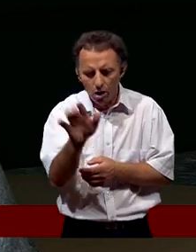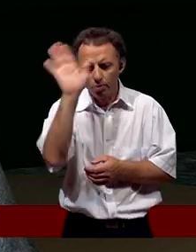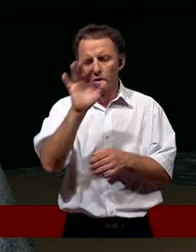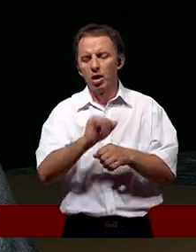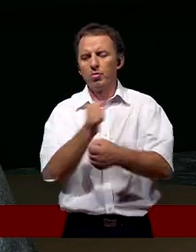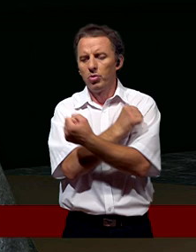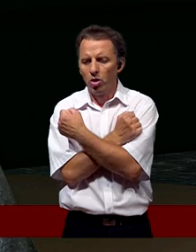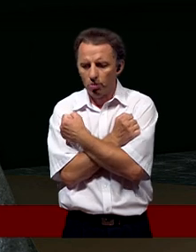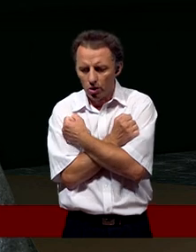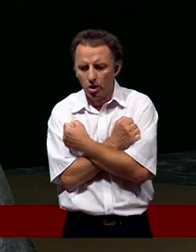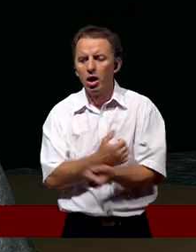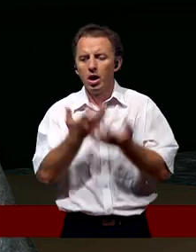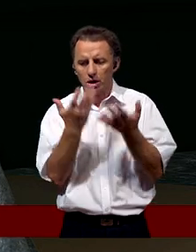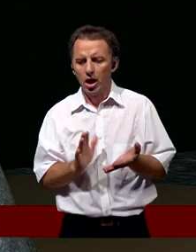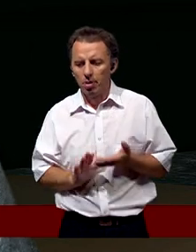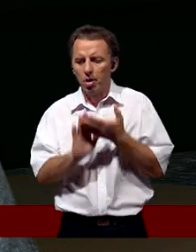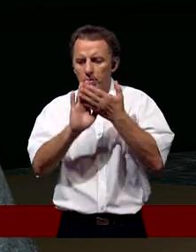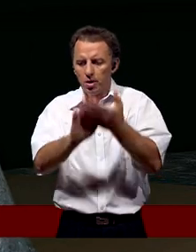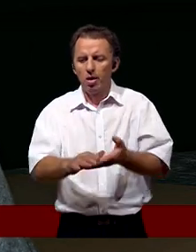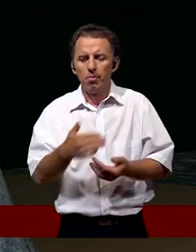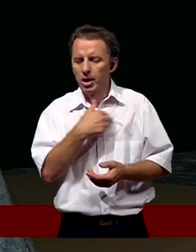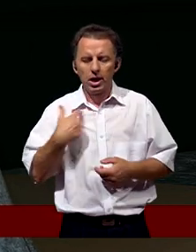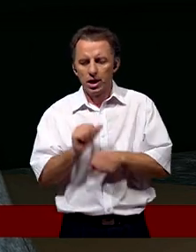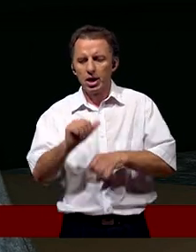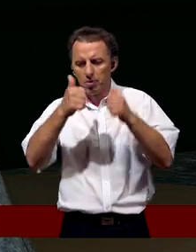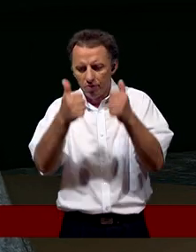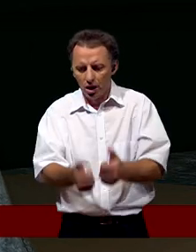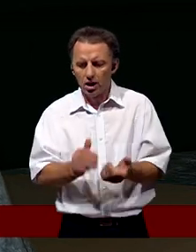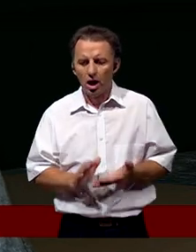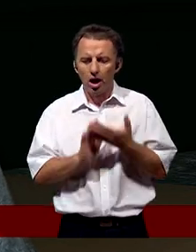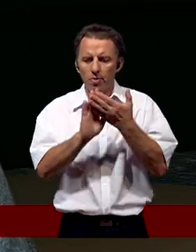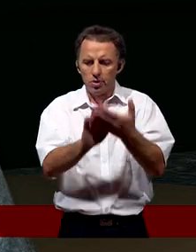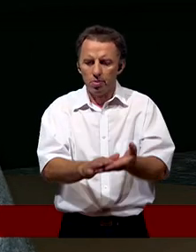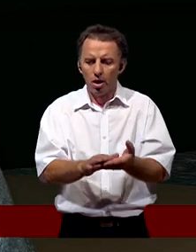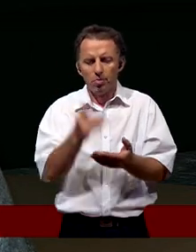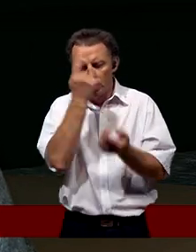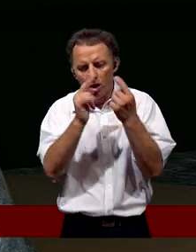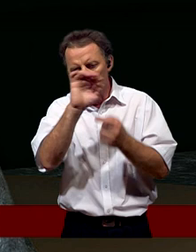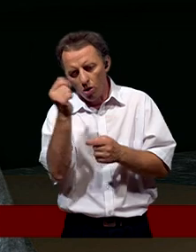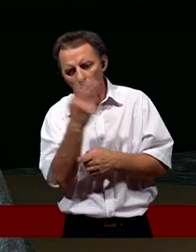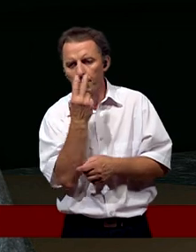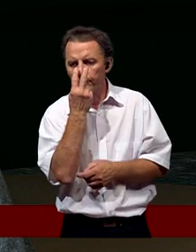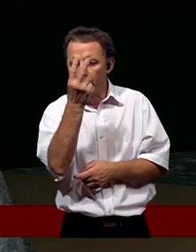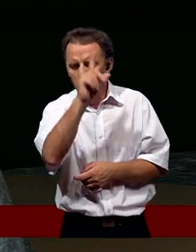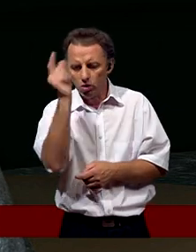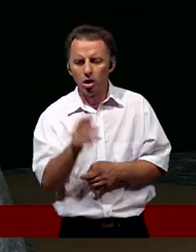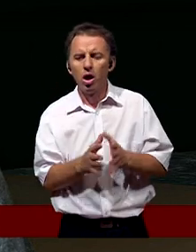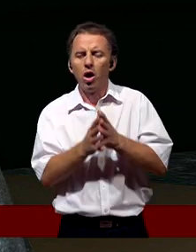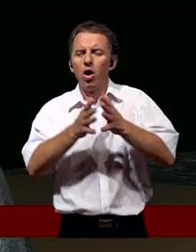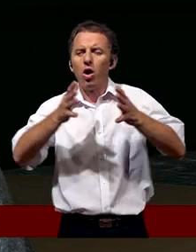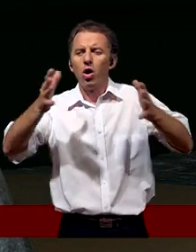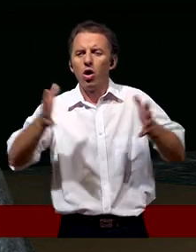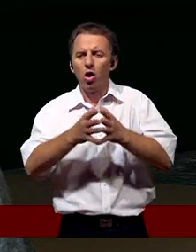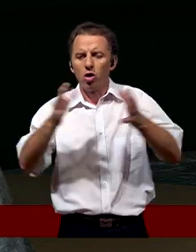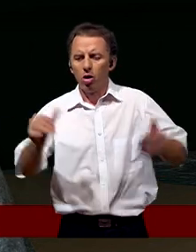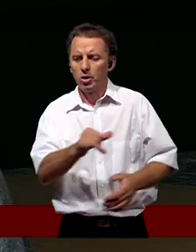Bóg jest tak miłosierny, że chce mu przebaczyć, bo my nie jesteśmy w stanie mu przebaczyć. I ja myślę, że Jonasz, patrząc na tych wszystkich ludzi, widział